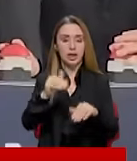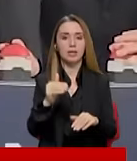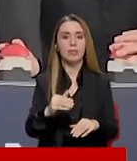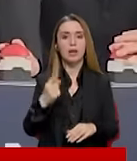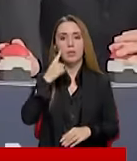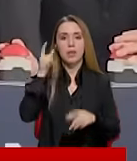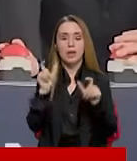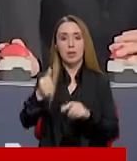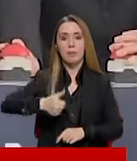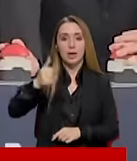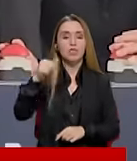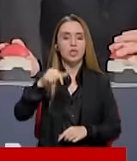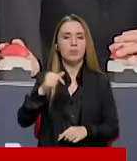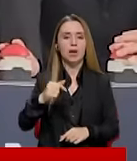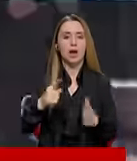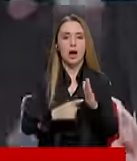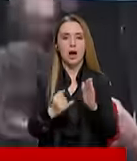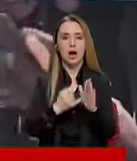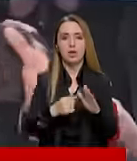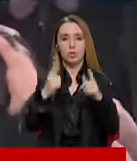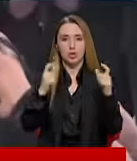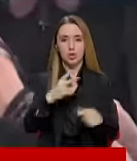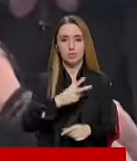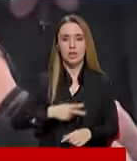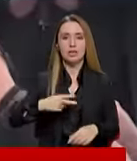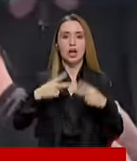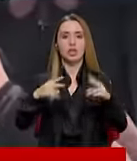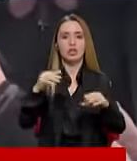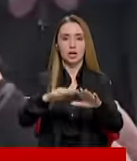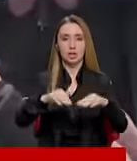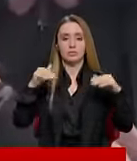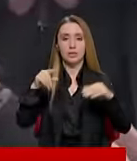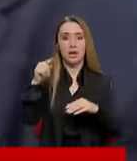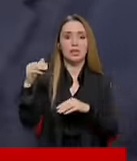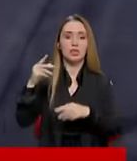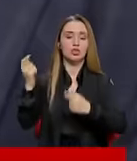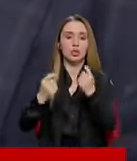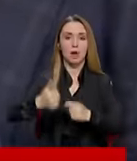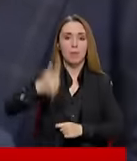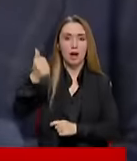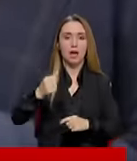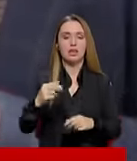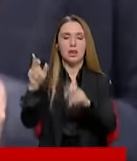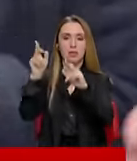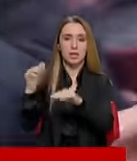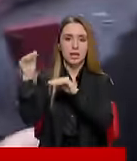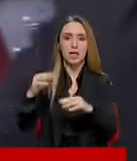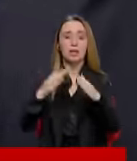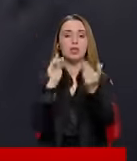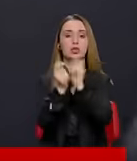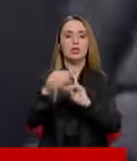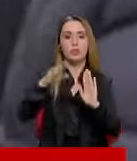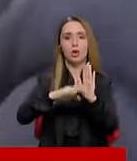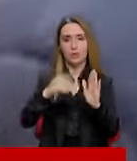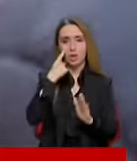Bakanı Yusuf tekim Bu kez de Gaziantep Büyükşehir Belediyesi'nin açılışına katıldı Turgut Altınok çalışma Bakanlığının iftarında dönüşüm